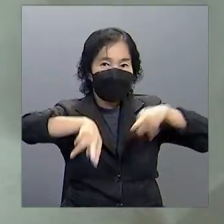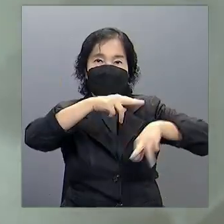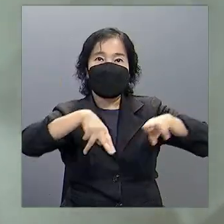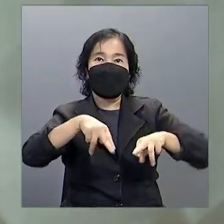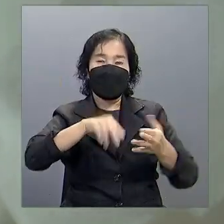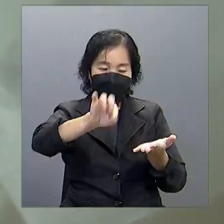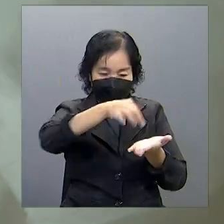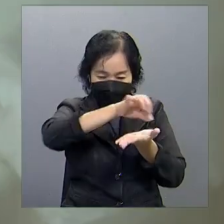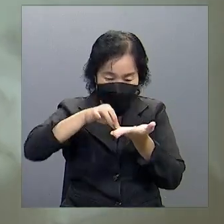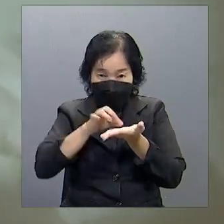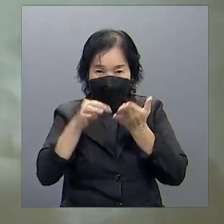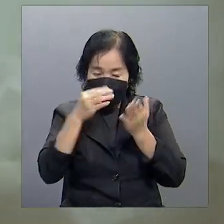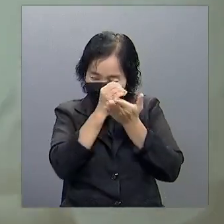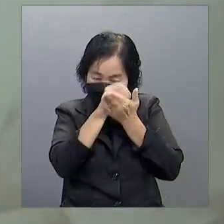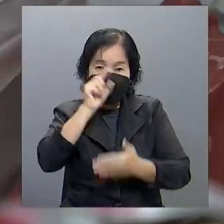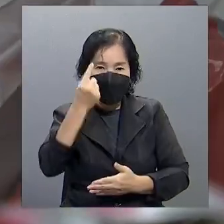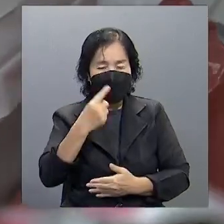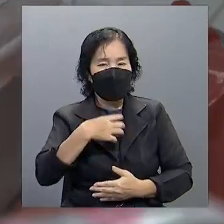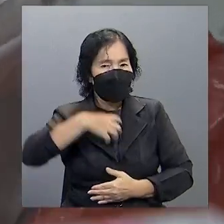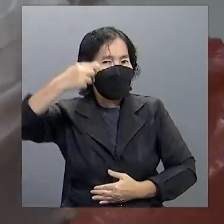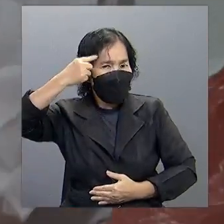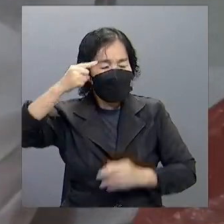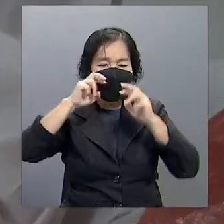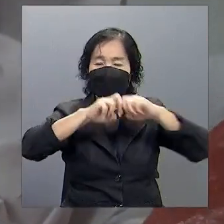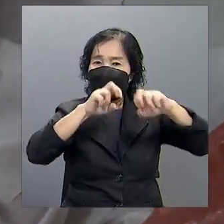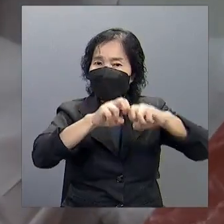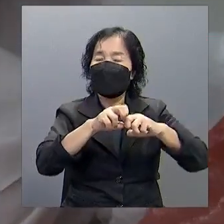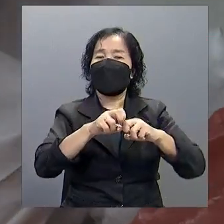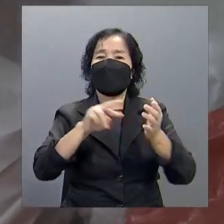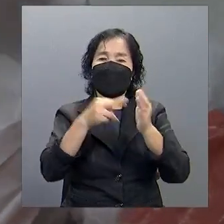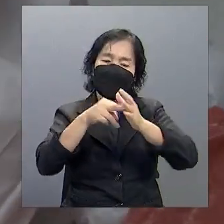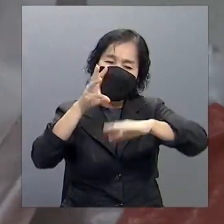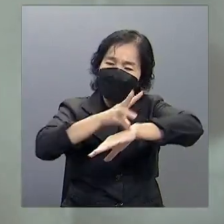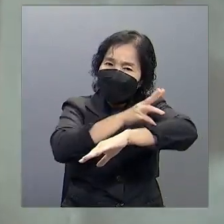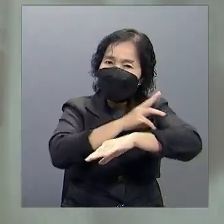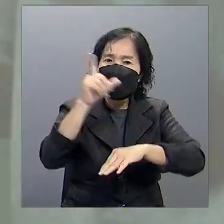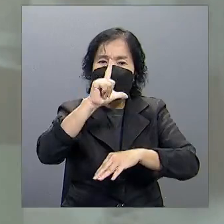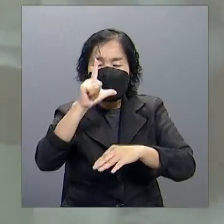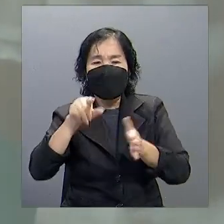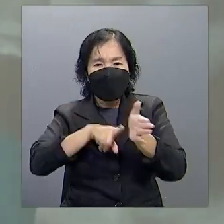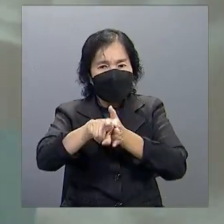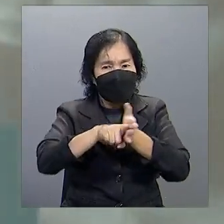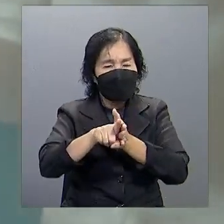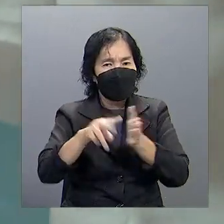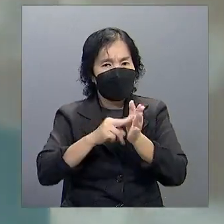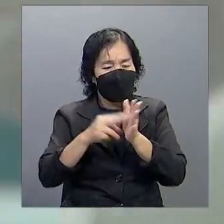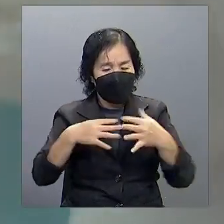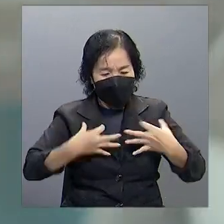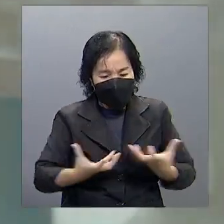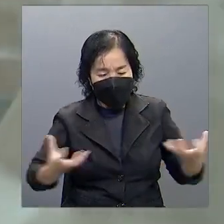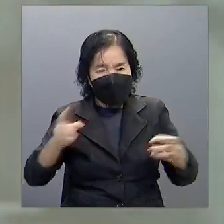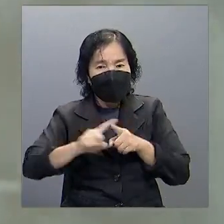ใช้อาจจะใช้บ่อยดูจากสภาพของรองเท้าเนี้ยค่ะแล้วก็เอามาเก็บตรวจเชื้อดูว่าอยู่ได้นานแค่ไหนที่เขาใช้สิ่งเขาใช้ประจำอะค่ะ ครับ